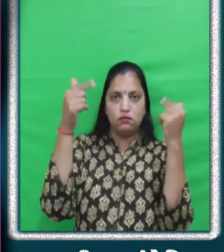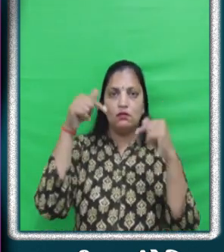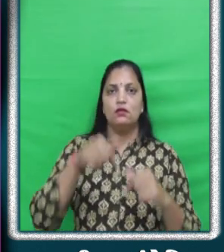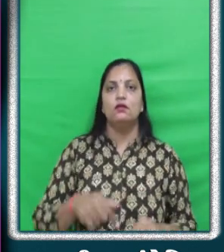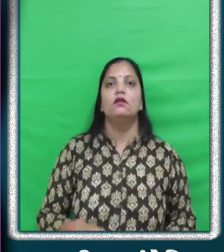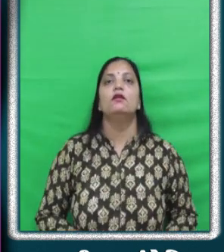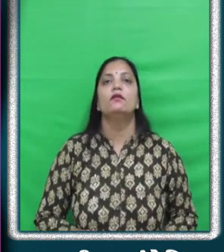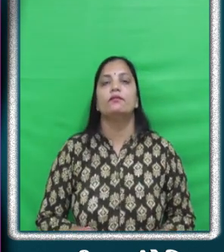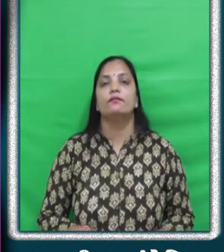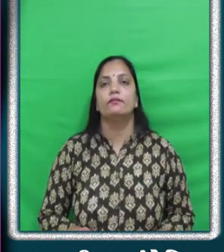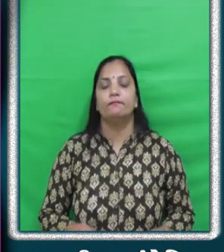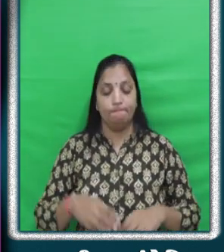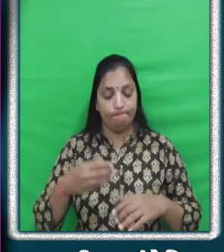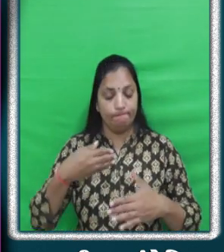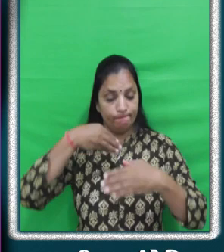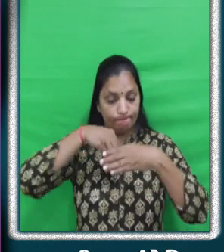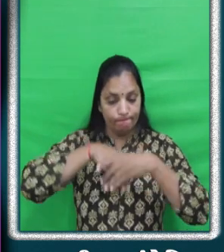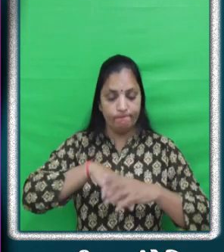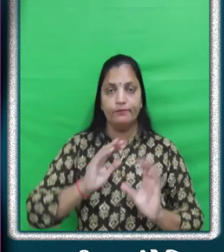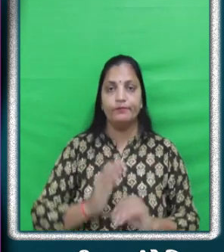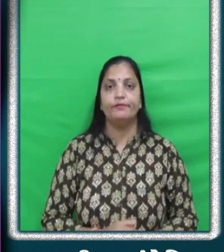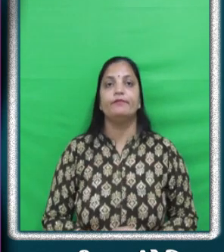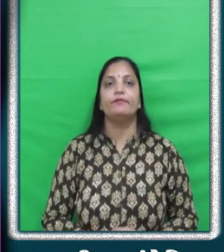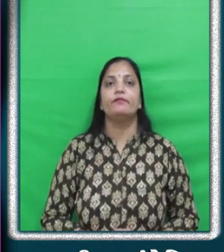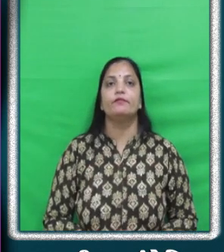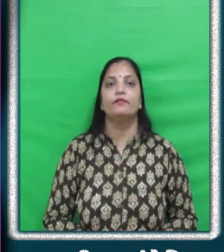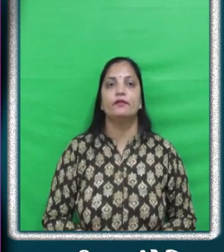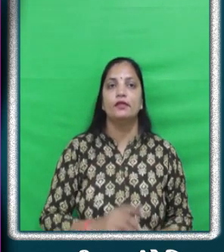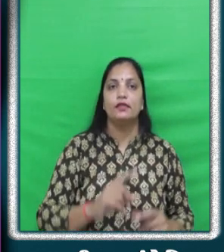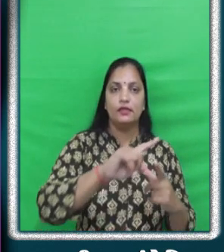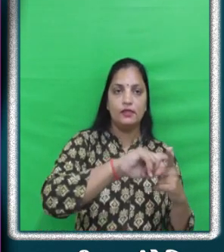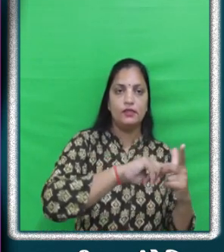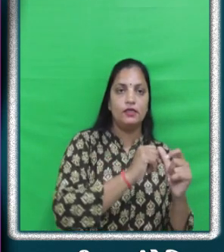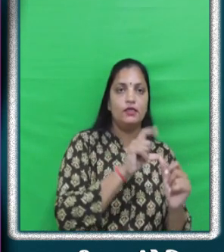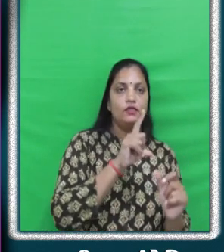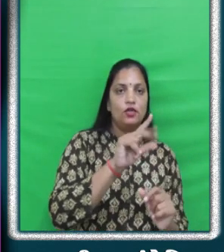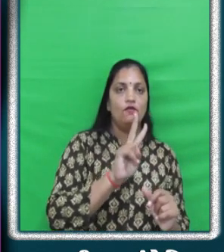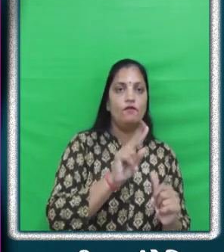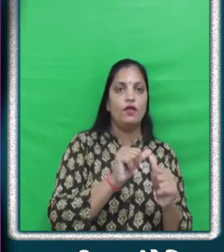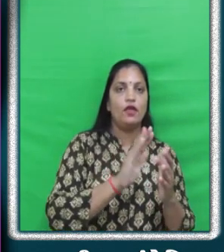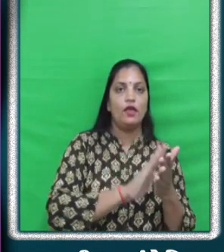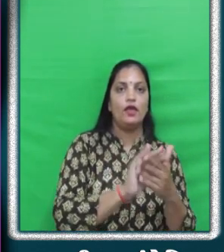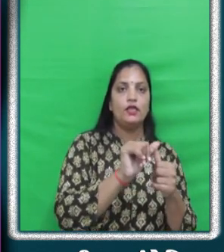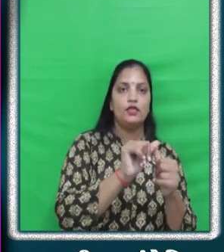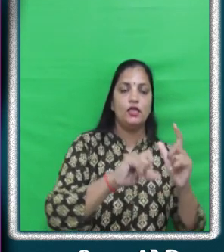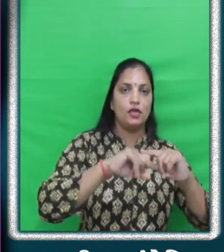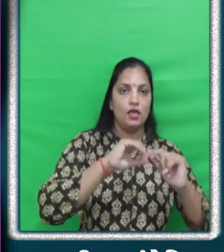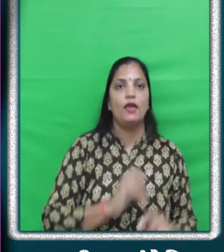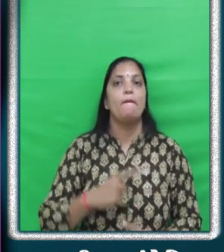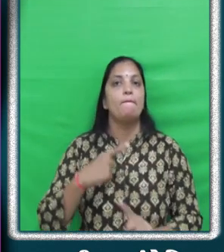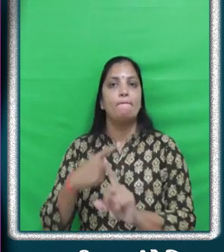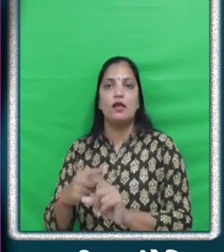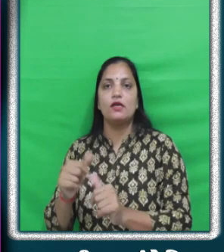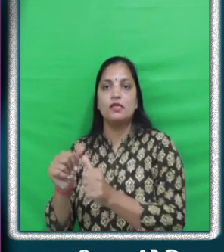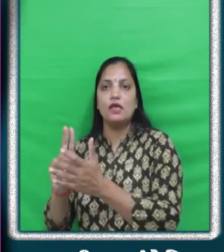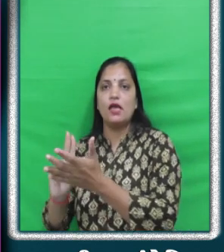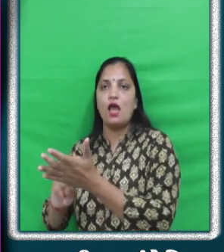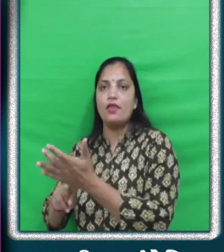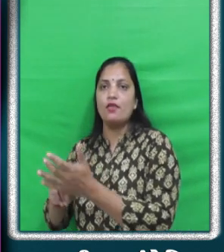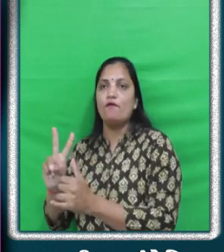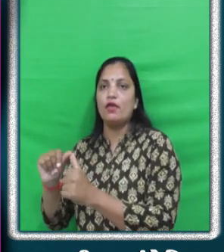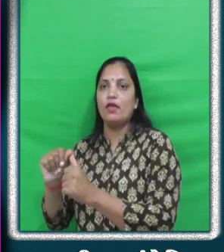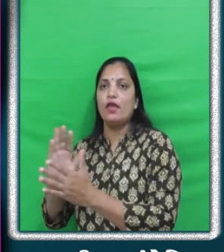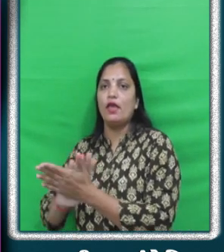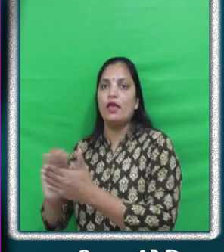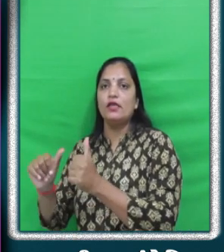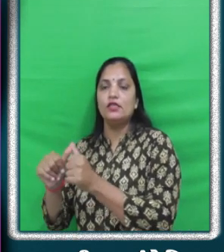તંત્રમાં વહન નલિકાઓ આવેલી હોય છે. કઈ વહન નલિકાઓ? જલવાહક અને અન્નવાહક.